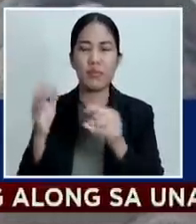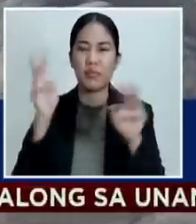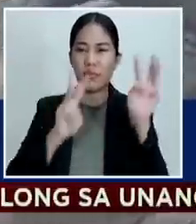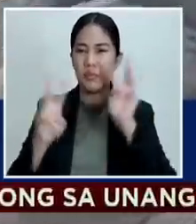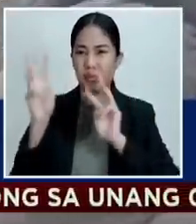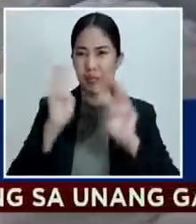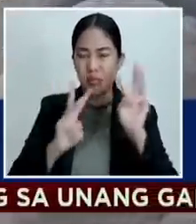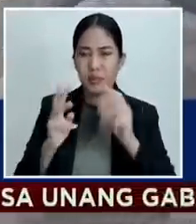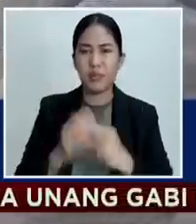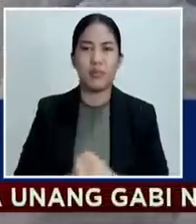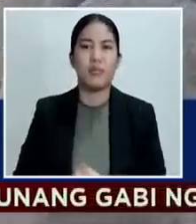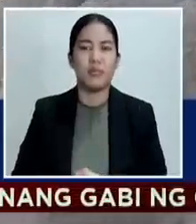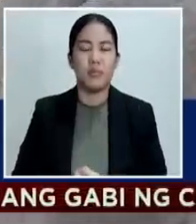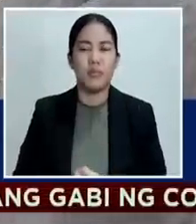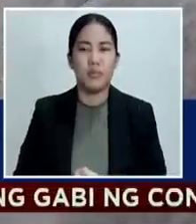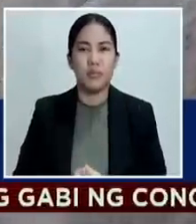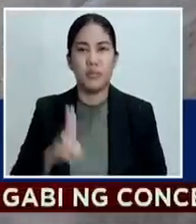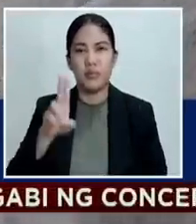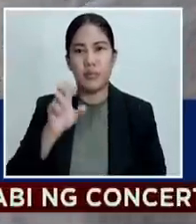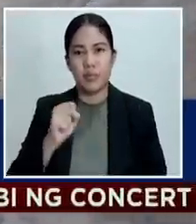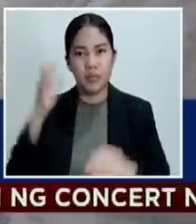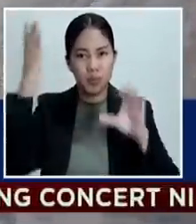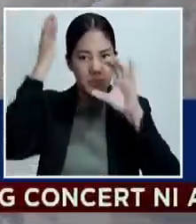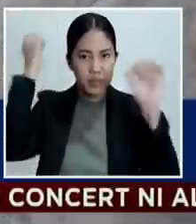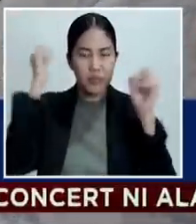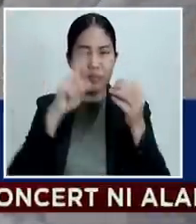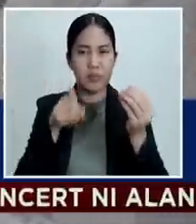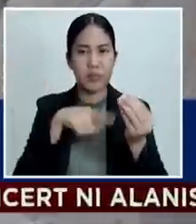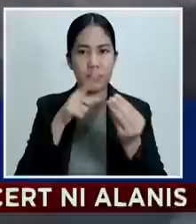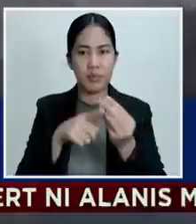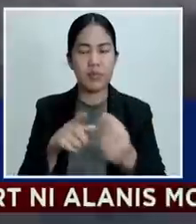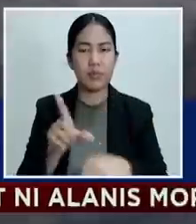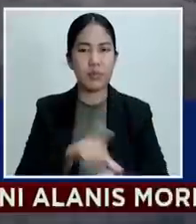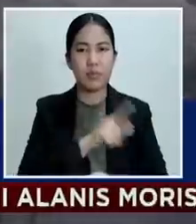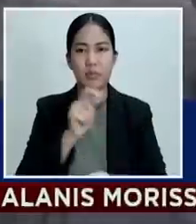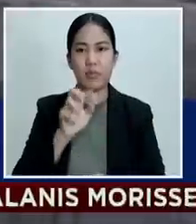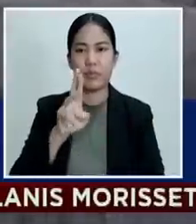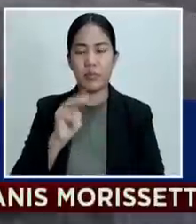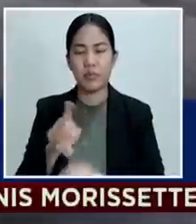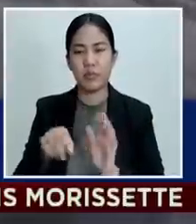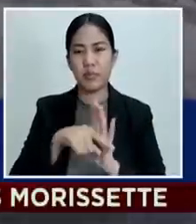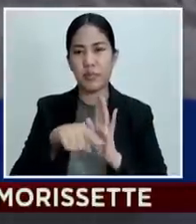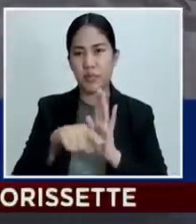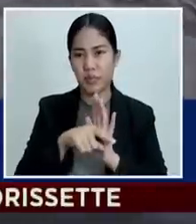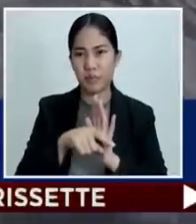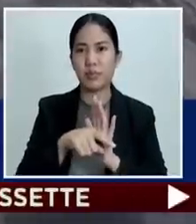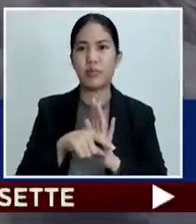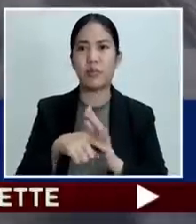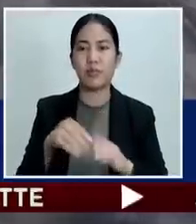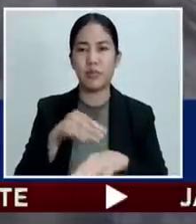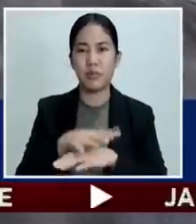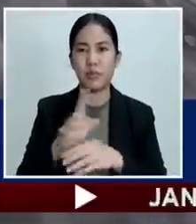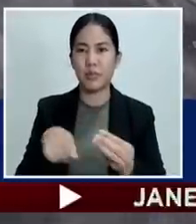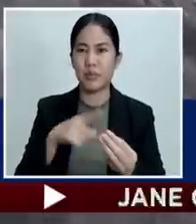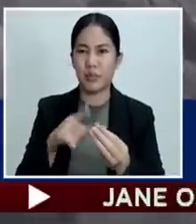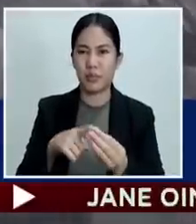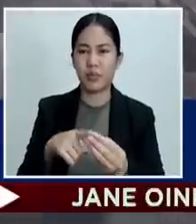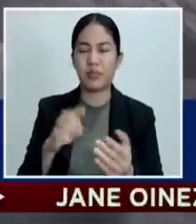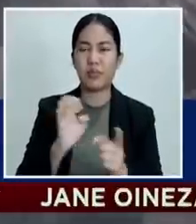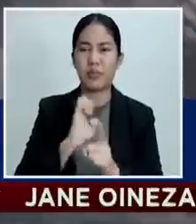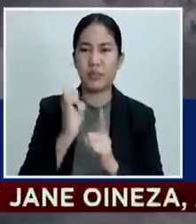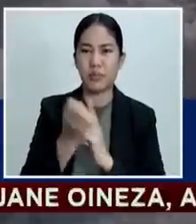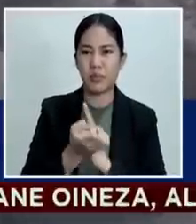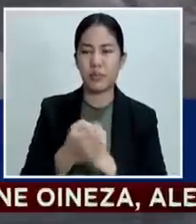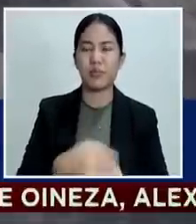embahada ng Amerika sa pangmatagalang negatibong epekto ng reclamation sa kalikasan at komersyo